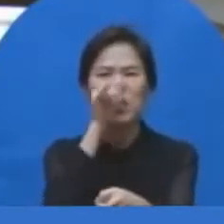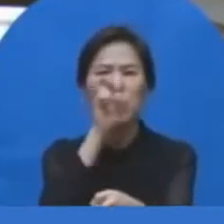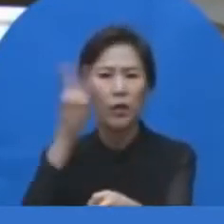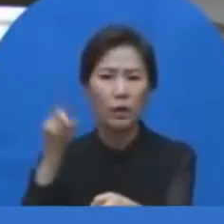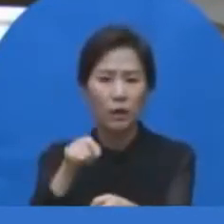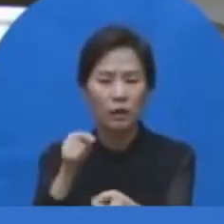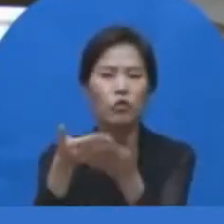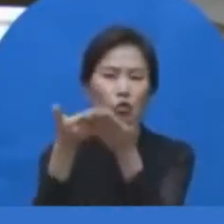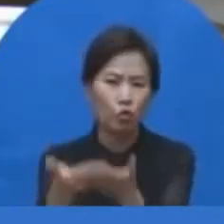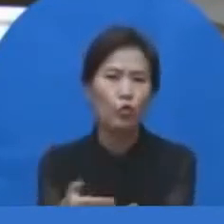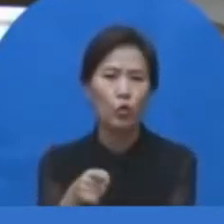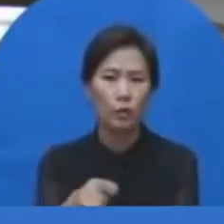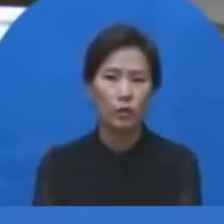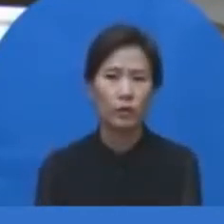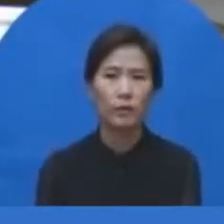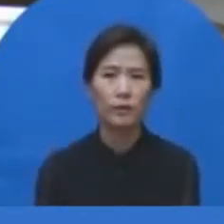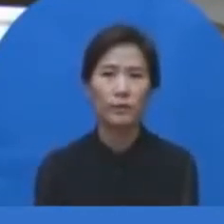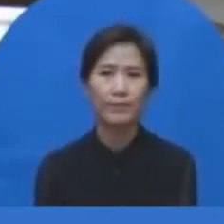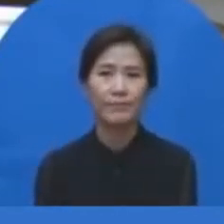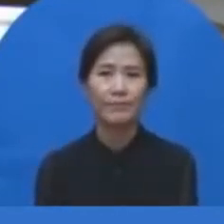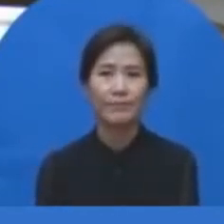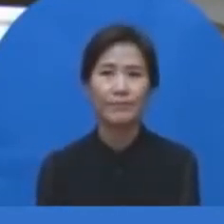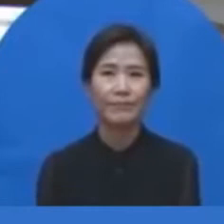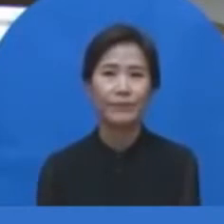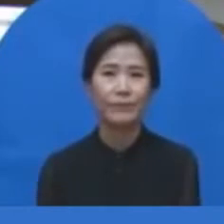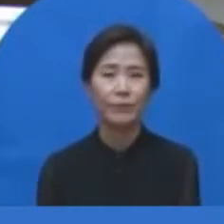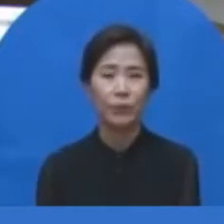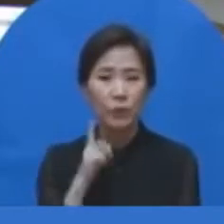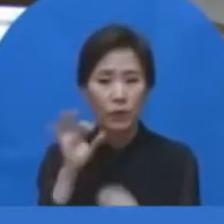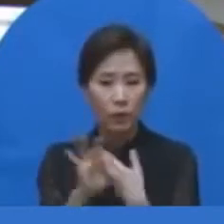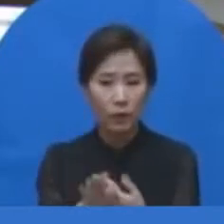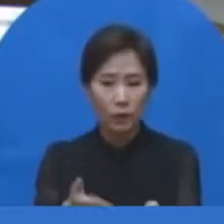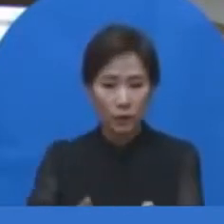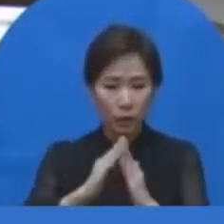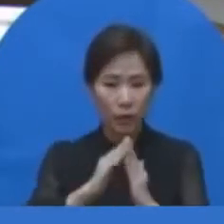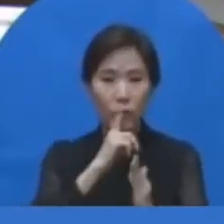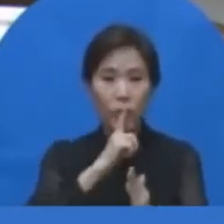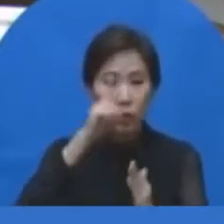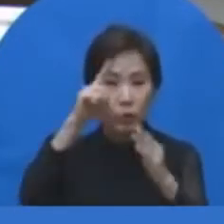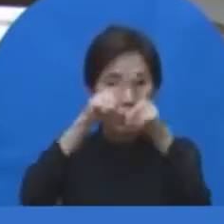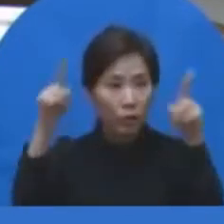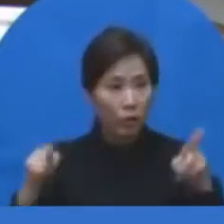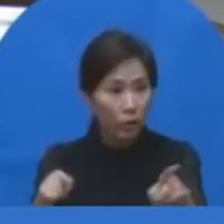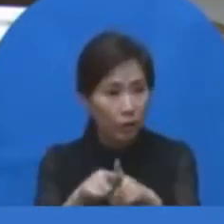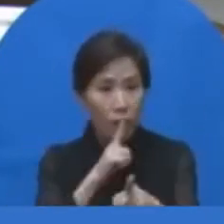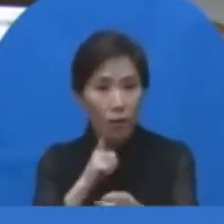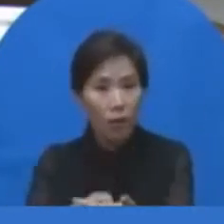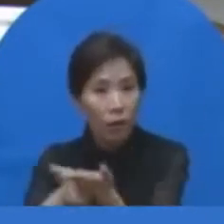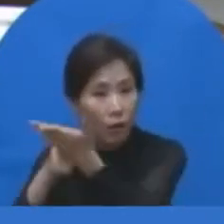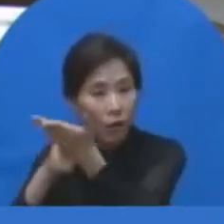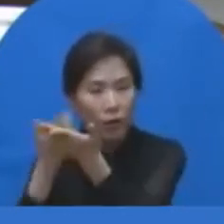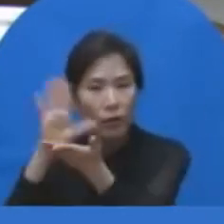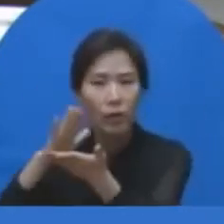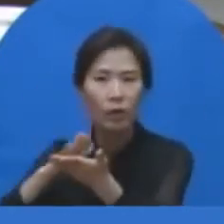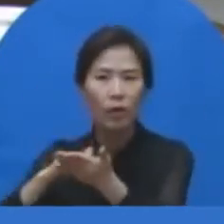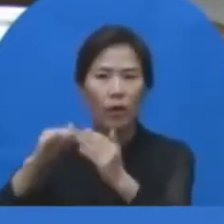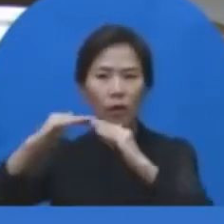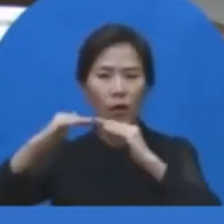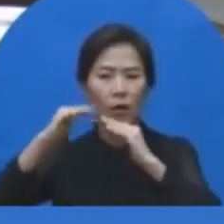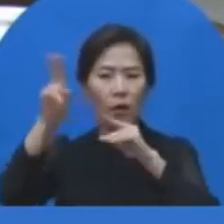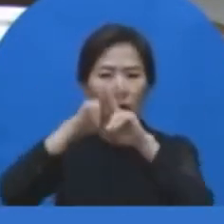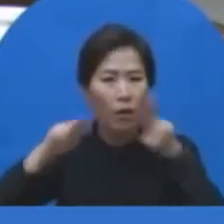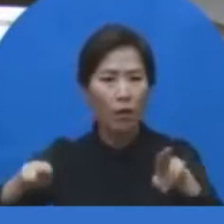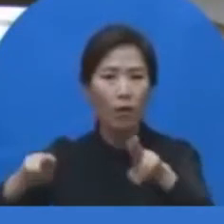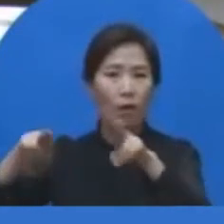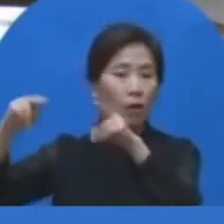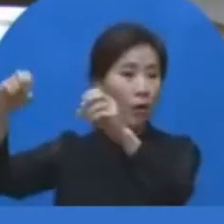높이는 방향으로 해석을 해야 됩니다. 설립신고서 반려 절차도 간단한 서류로서 3일 만에